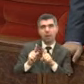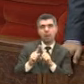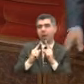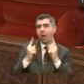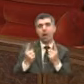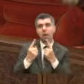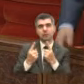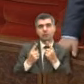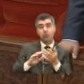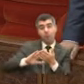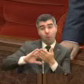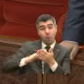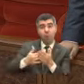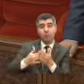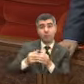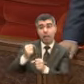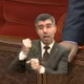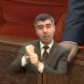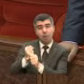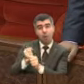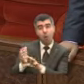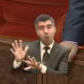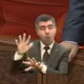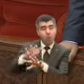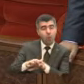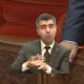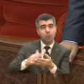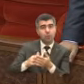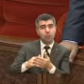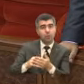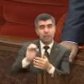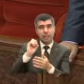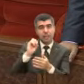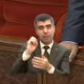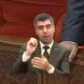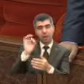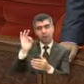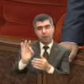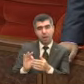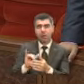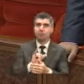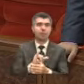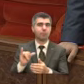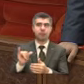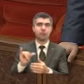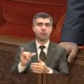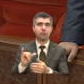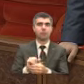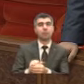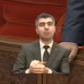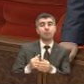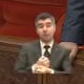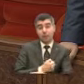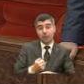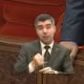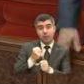نقضي ما كنتصورش غنقضيو على البطاله نوصلوا معدل ديال 0% او لا حتى نقتربوا منه، ولكن انا كنقول لك على ان البطاله في